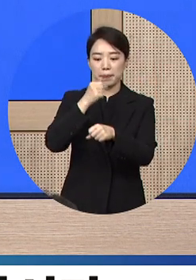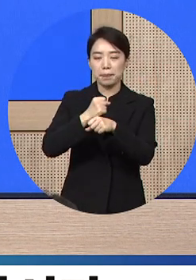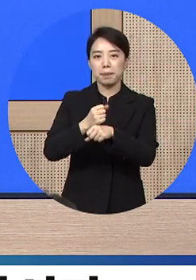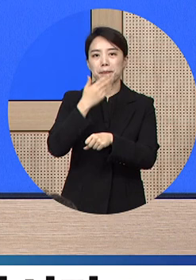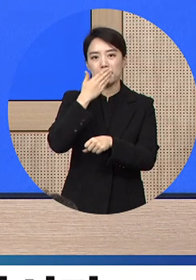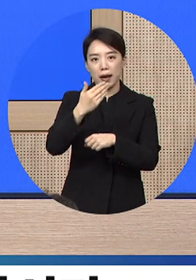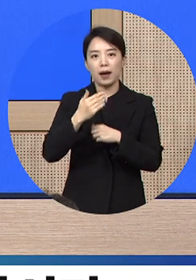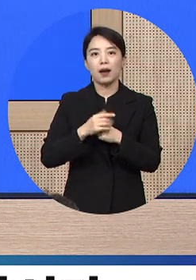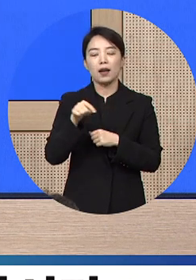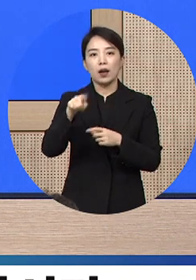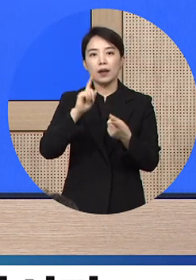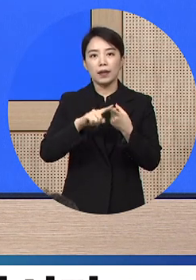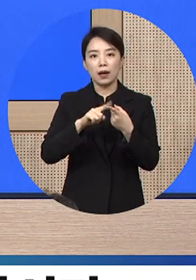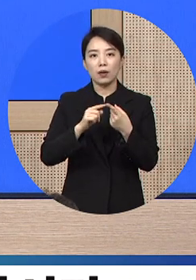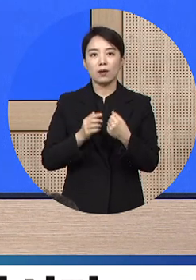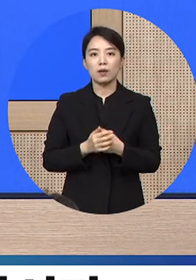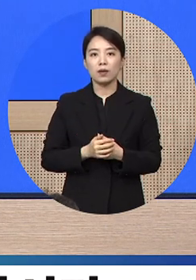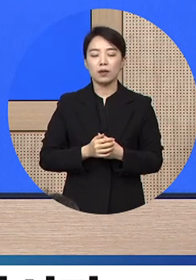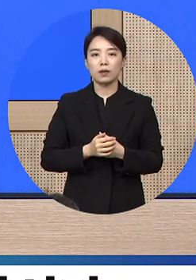같은 것들을